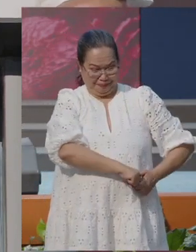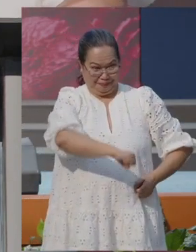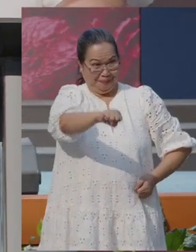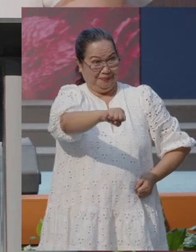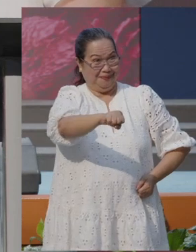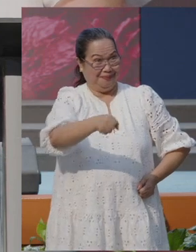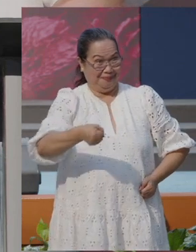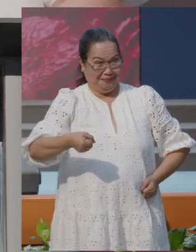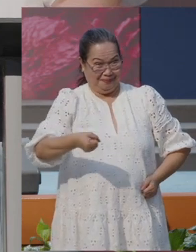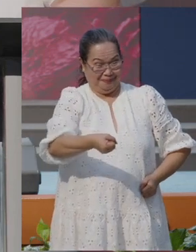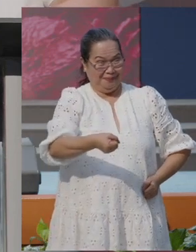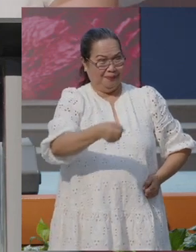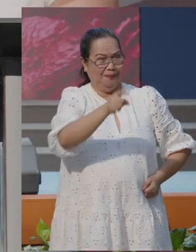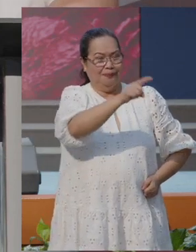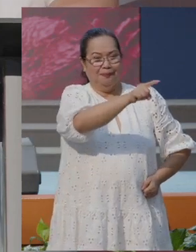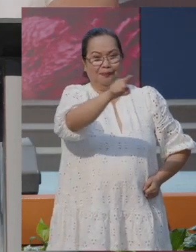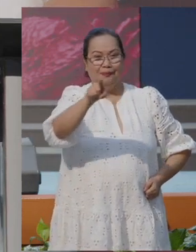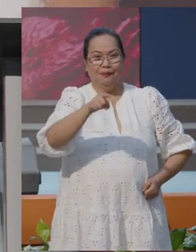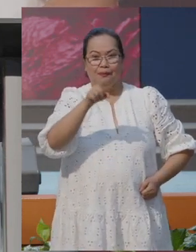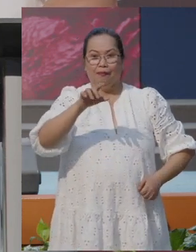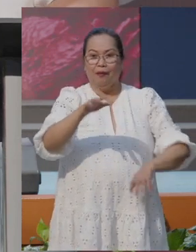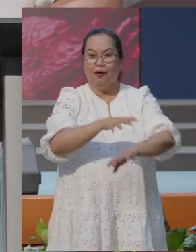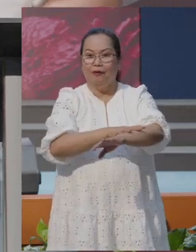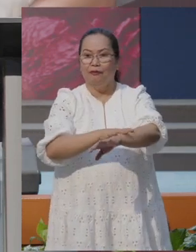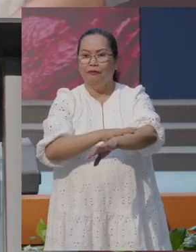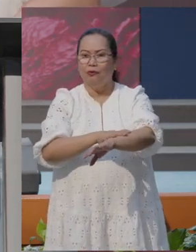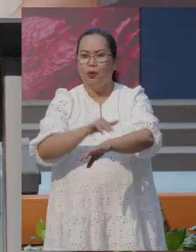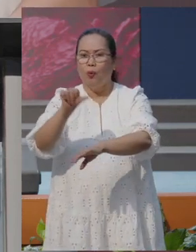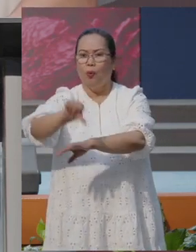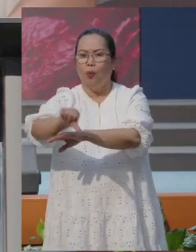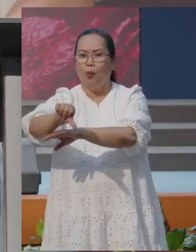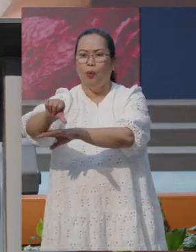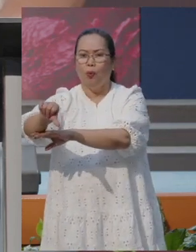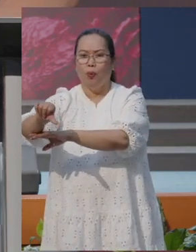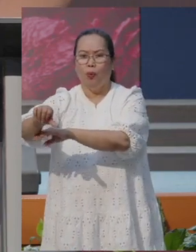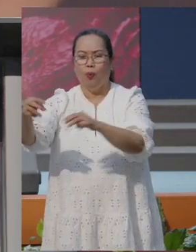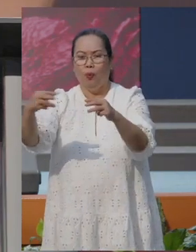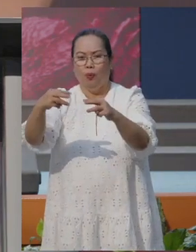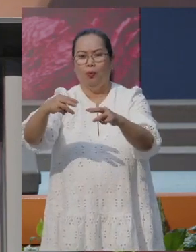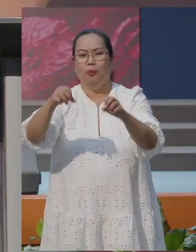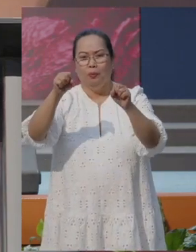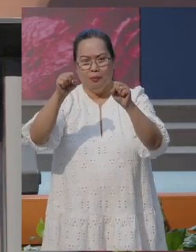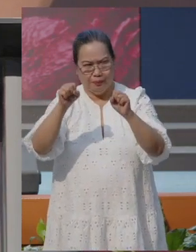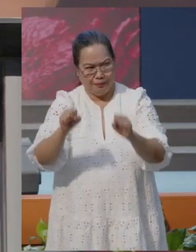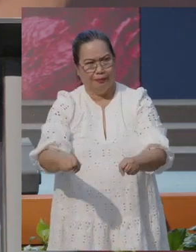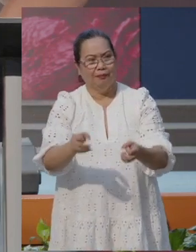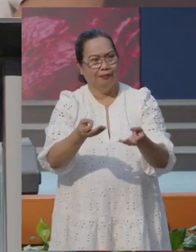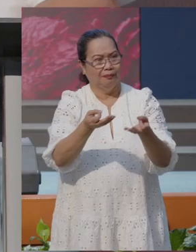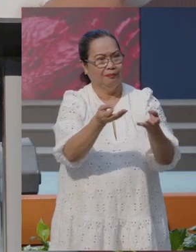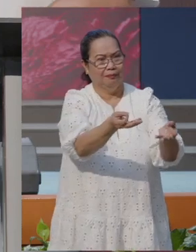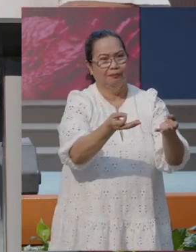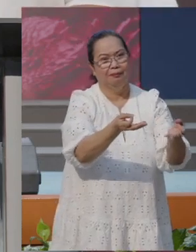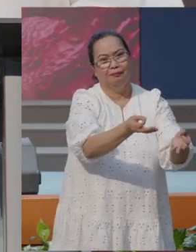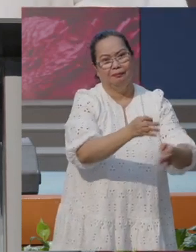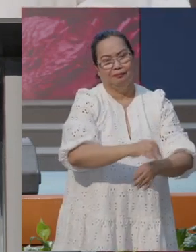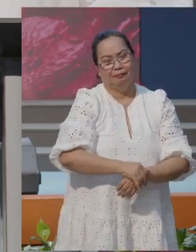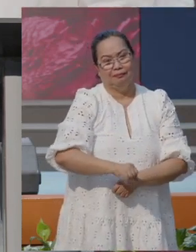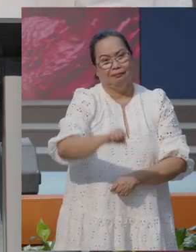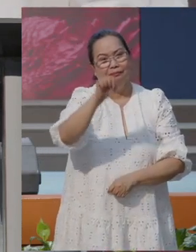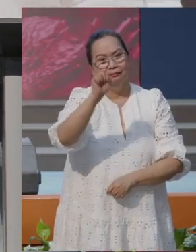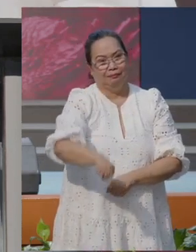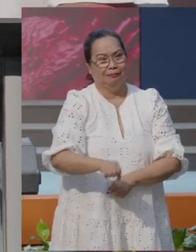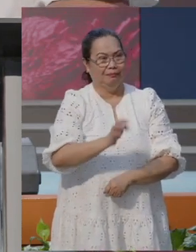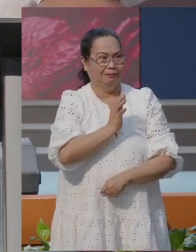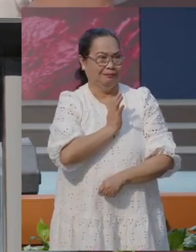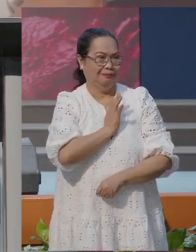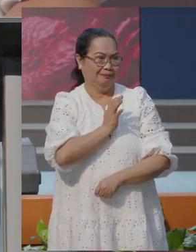bow? So kahit mga dayuhan na tinalo nila sa gera, pwede nilang pakitaan ng